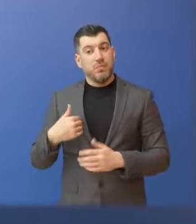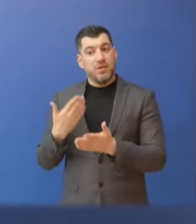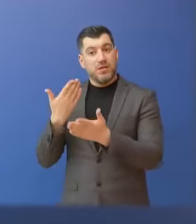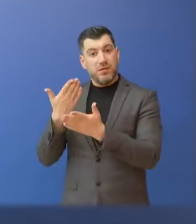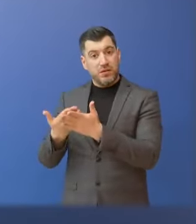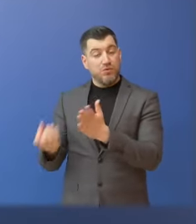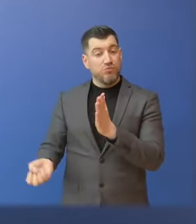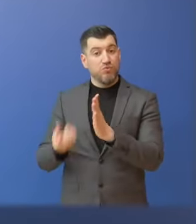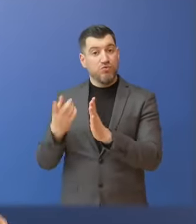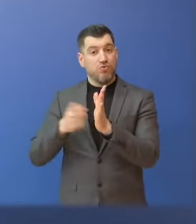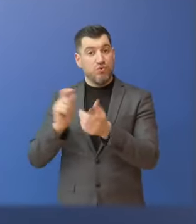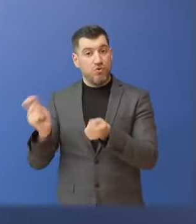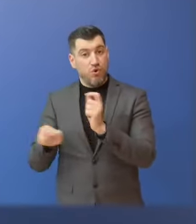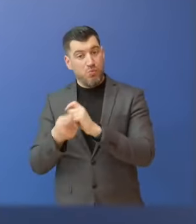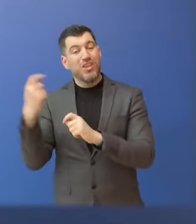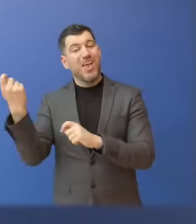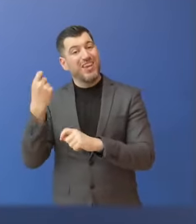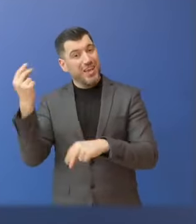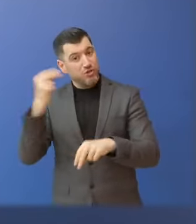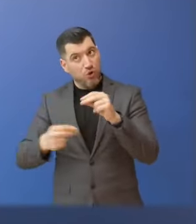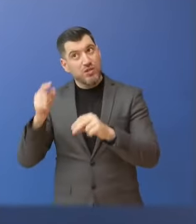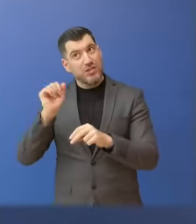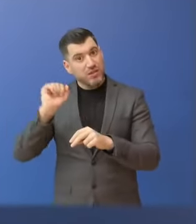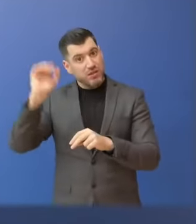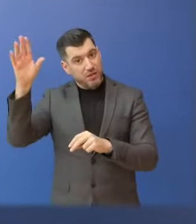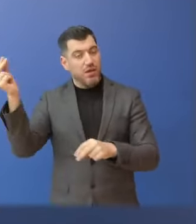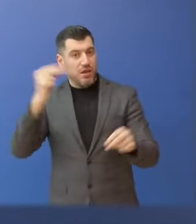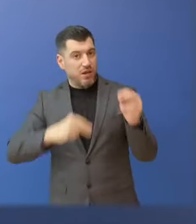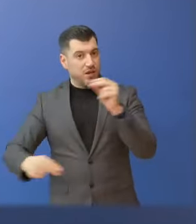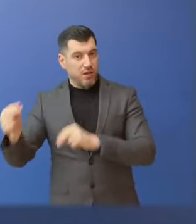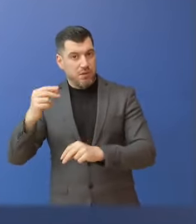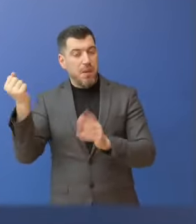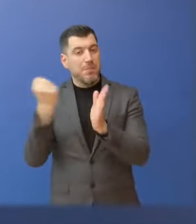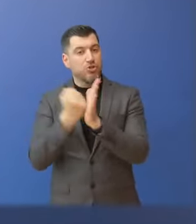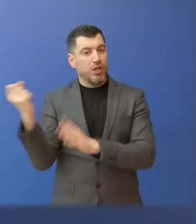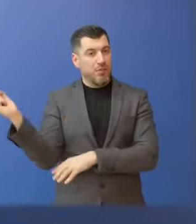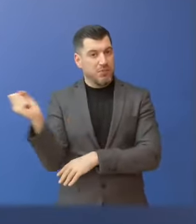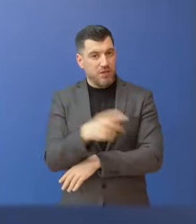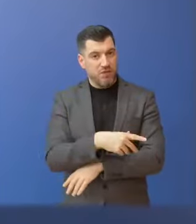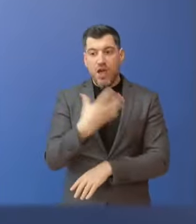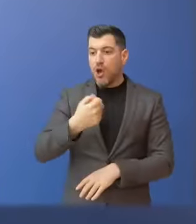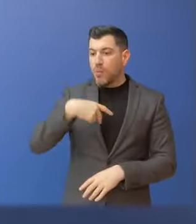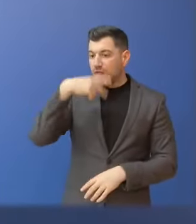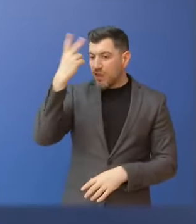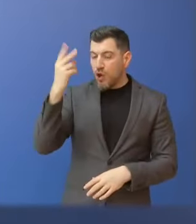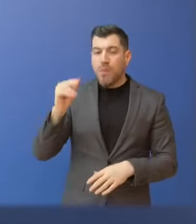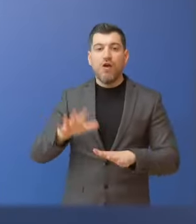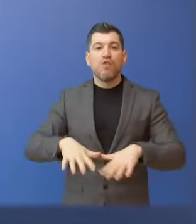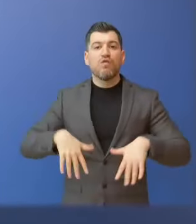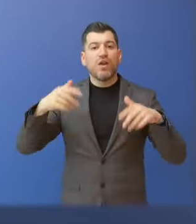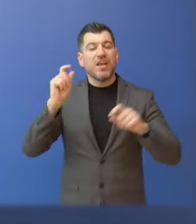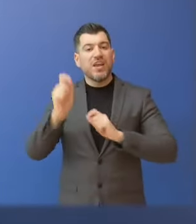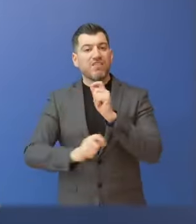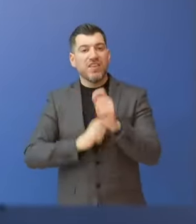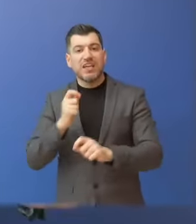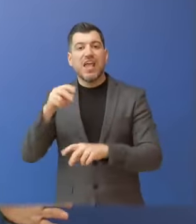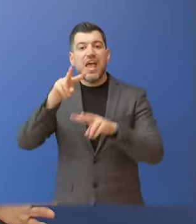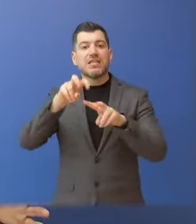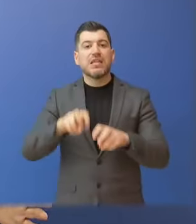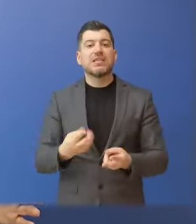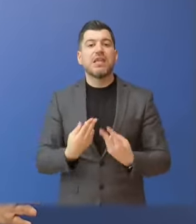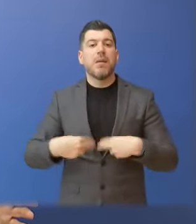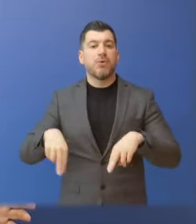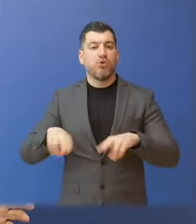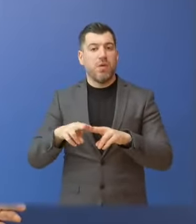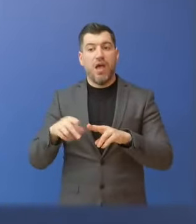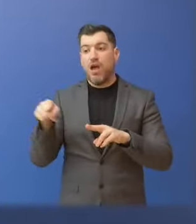και στις εθνικές εκλογές έχουμε δικαίωμα στη μειοψηφία της βουλής να συστήσει εξεταστική επιτροπή κάτι το οποίο δεν ίσχυε πριν